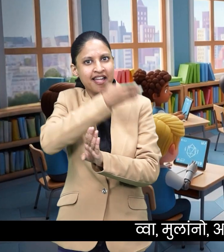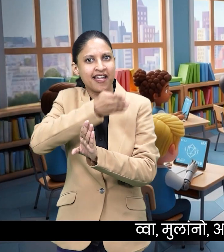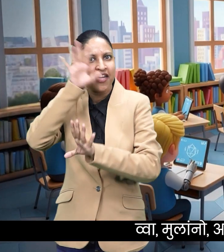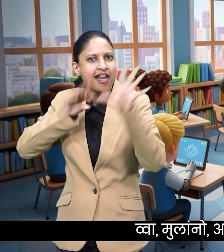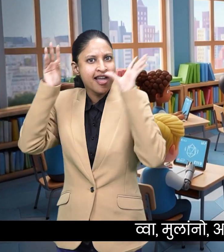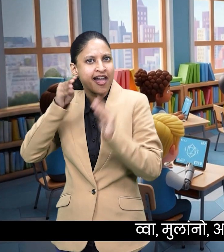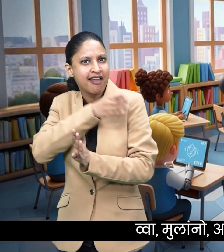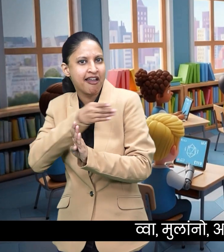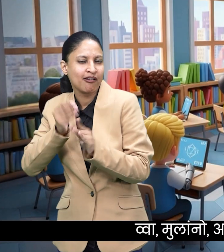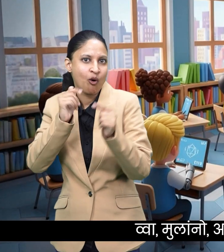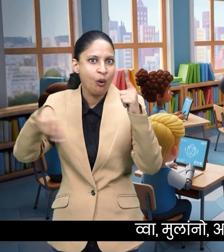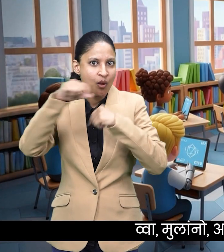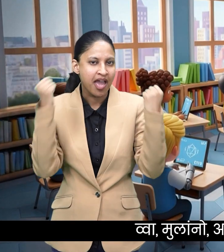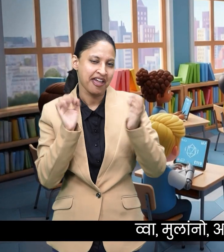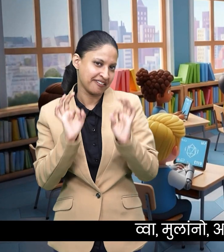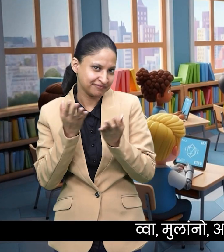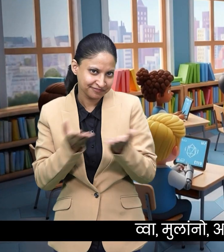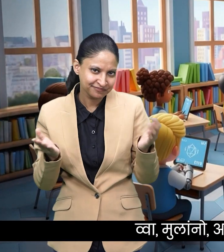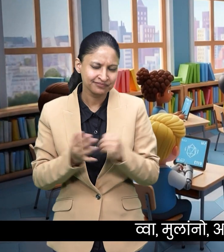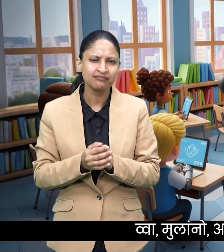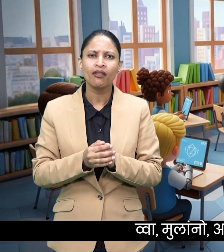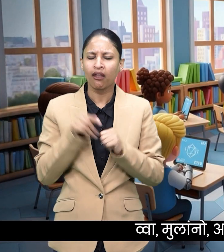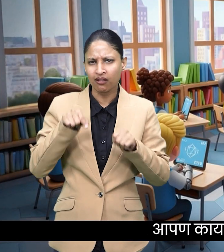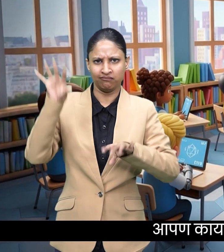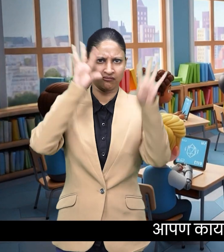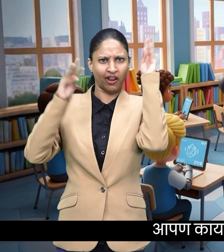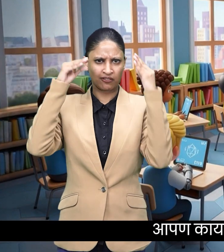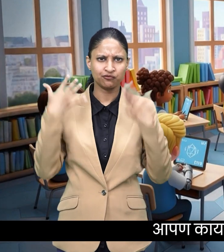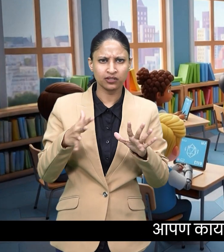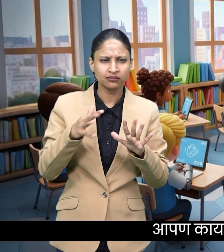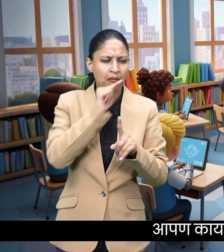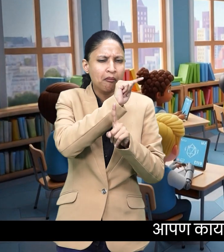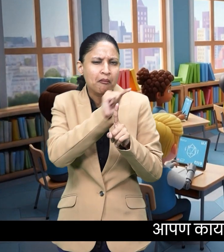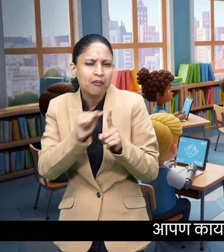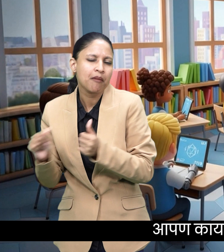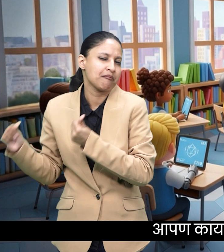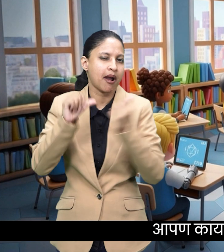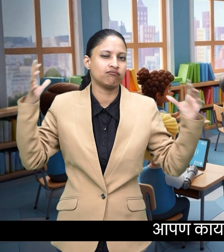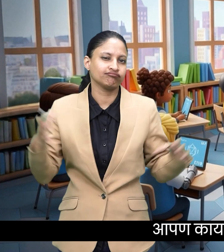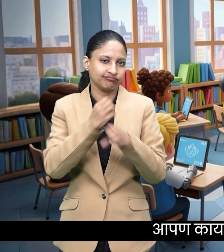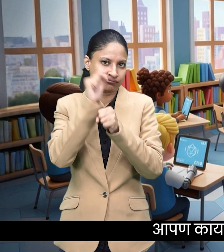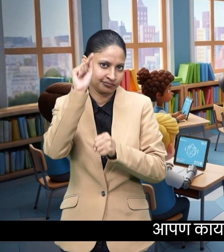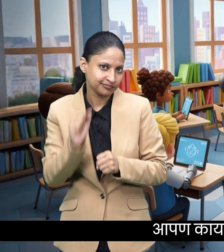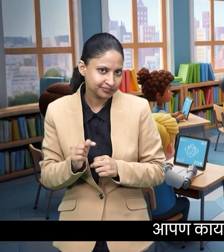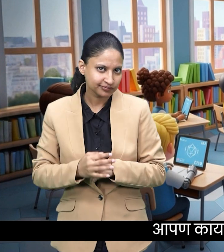वा मुलांनो, आजचा प्रवास किती मजेदार आहे. आपण काय शिकलो ते थोडक्यात पाहूया.